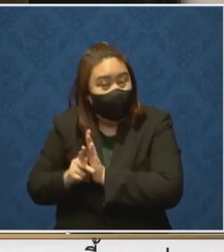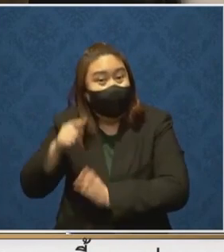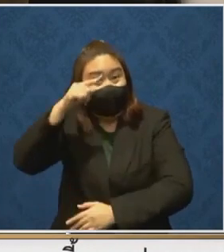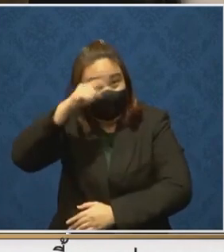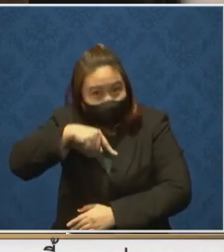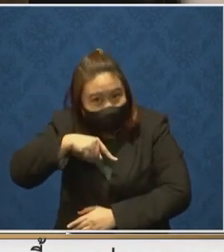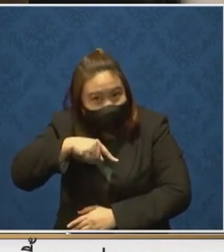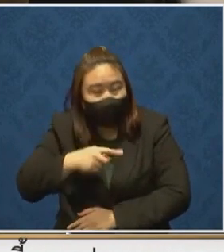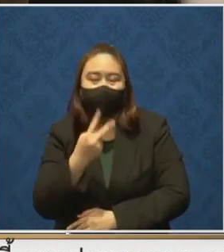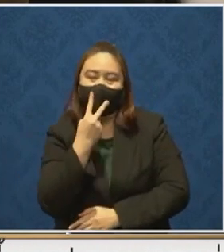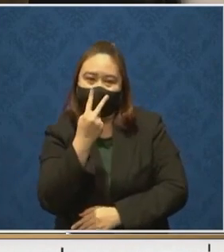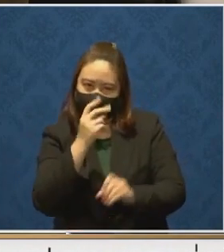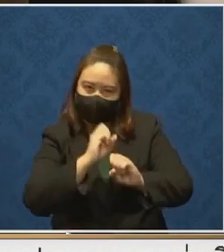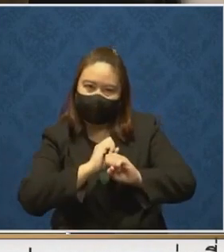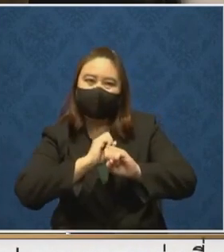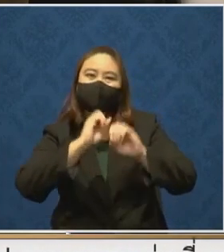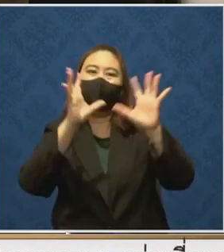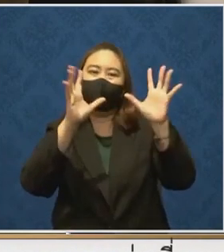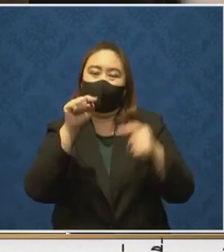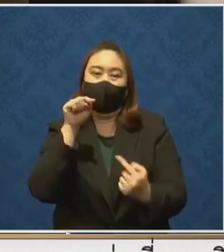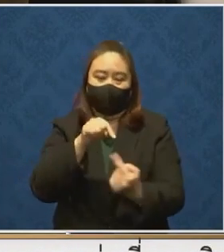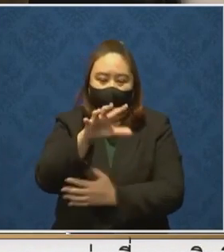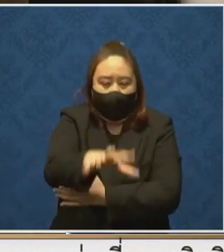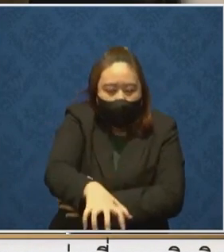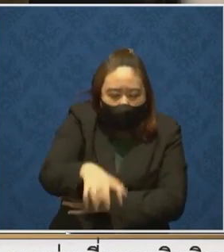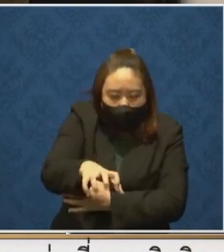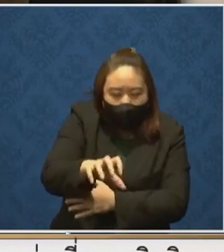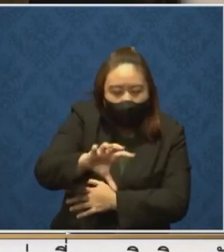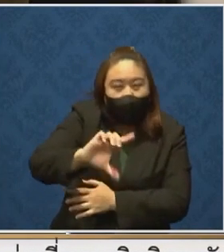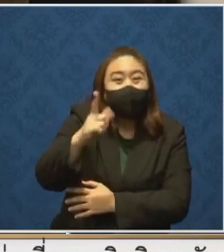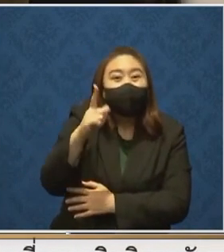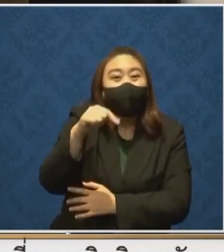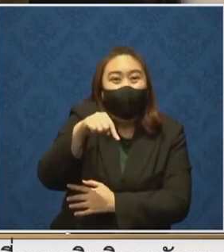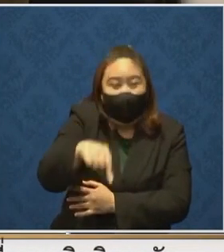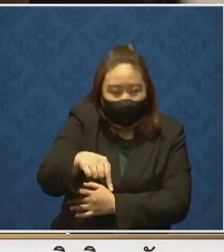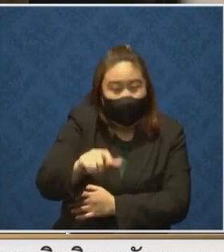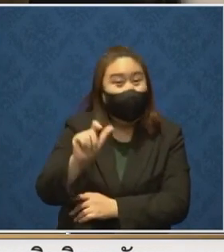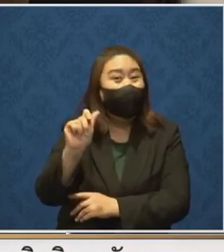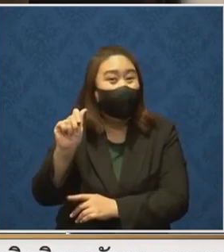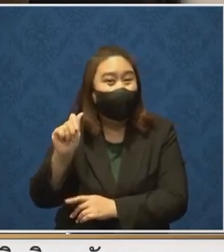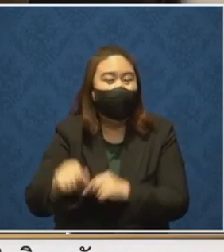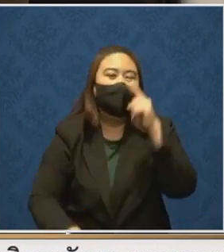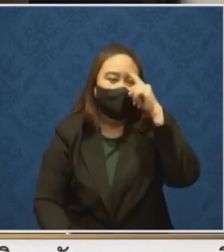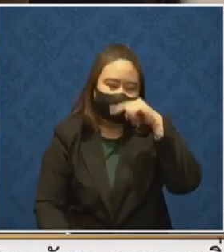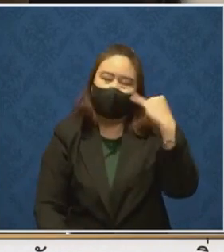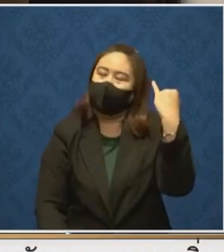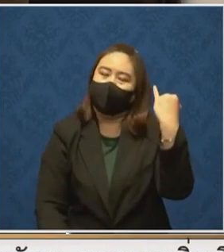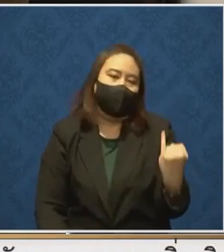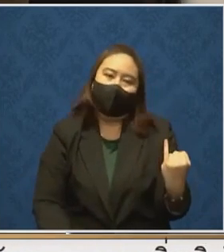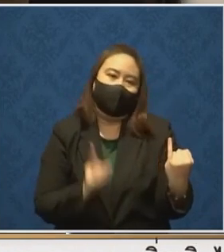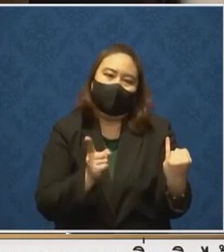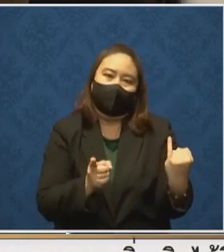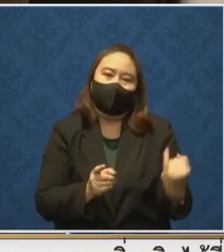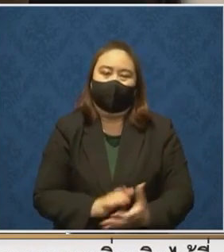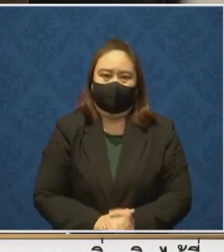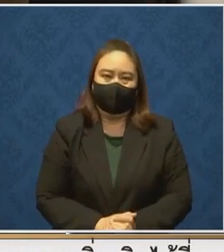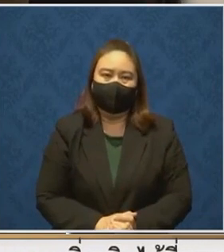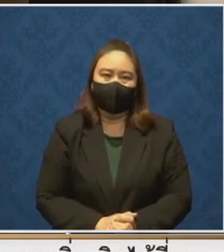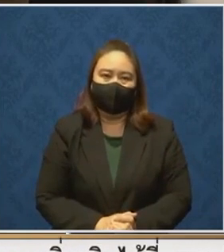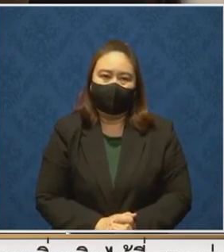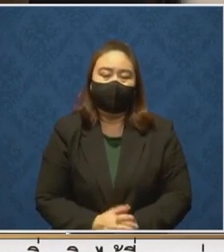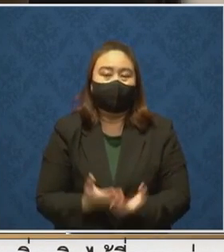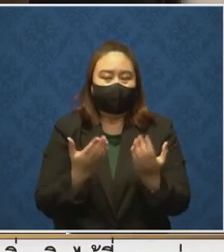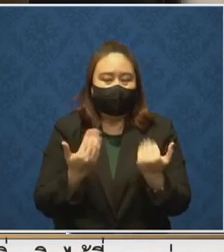อย่ชัดเจนค่ะว่าคดีเหืองทองคลา ประเทศไทยแพ้คดีอย่างแ่นอนครับและ ด์ชั enclareำถามถ